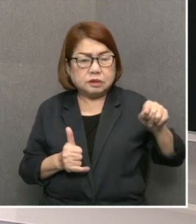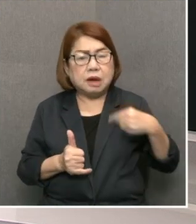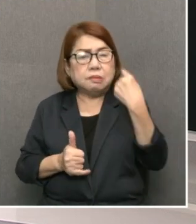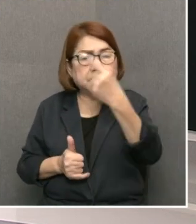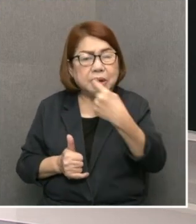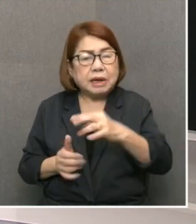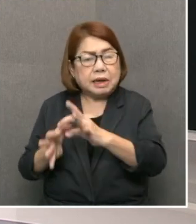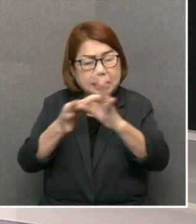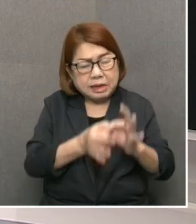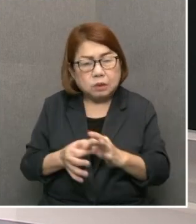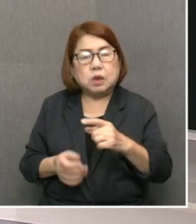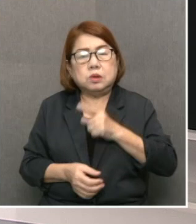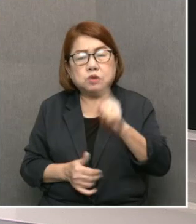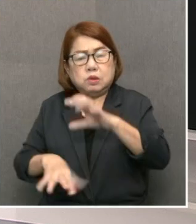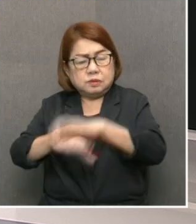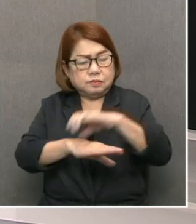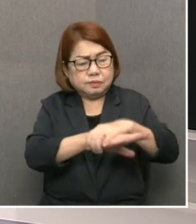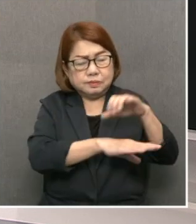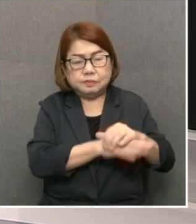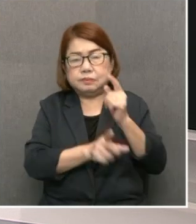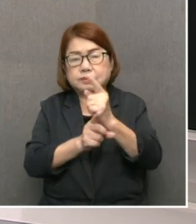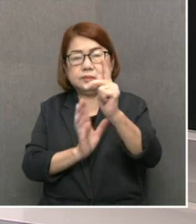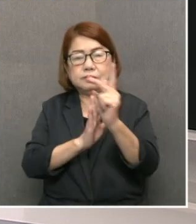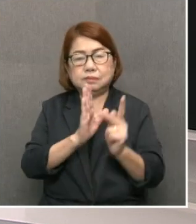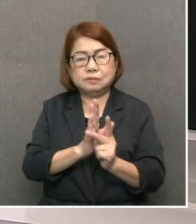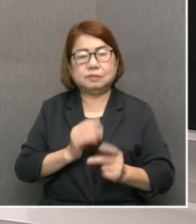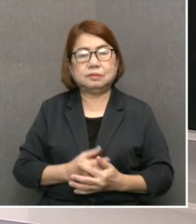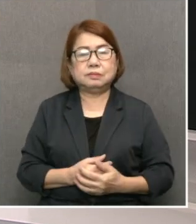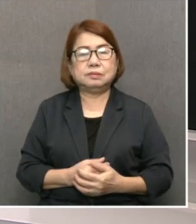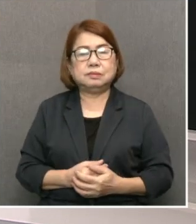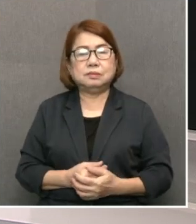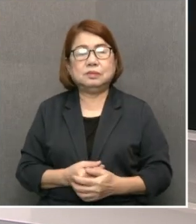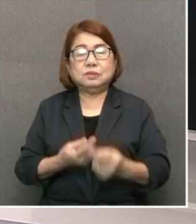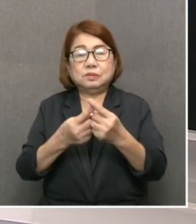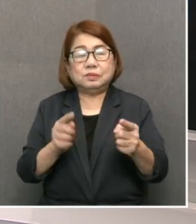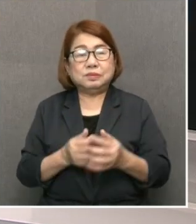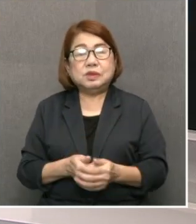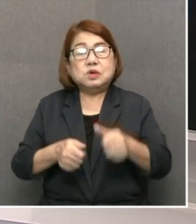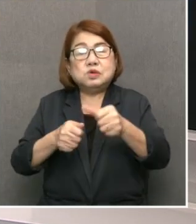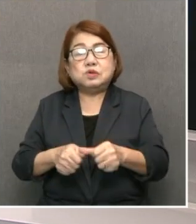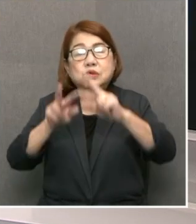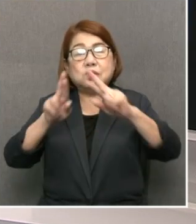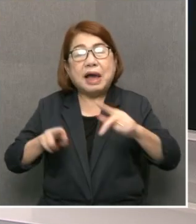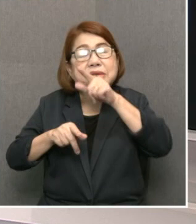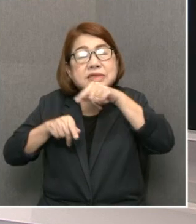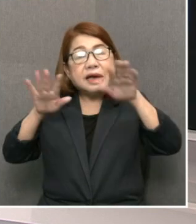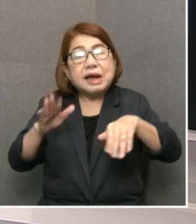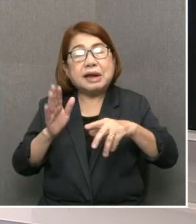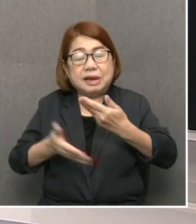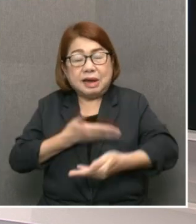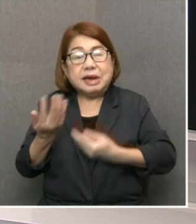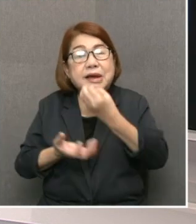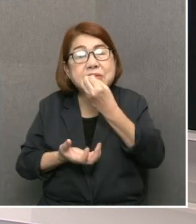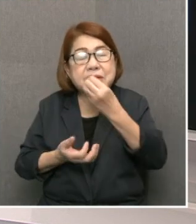ให้มาจัดการตามกฎหมายอย่างเด็ดขาดทั้งหมดนะคะส่วนกรณีที่เกิดขึ้นที่ชัยนาทก็อยากจะให้เป็นกรณีตัวอย่างของ